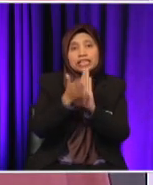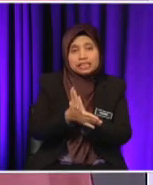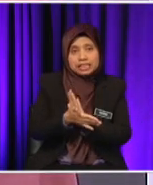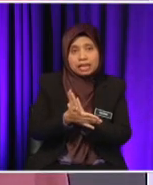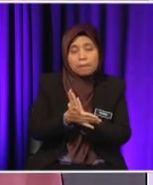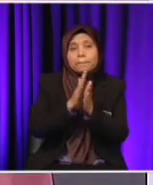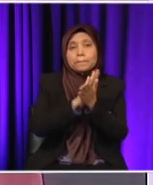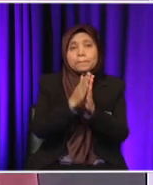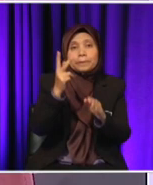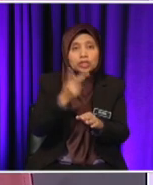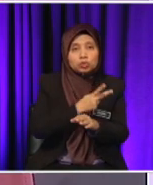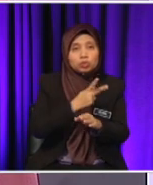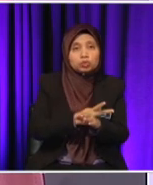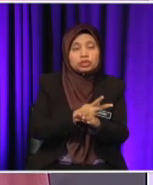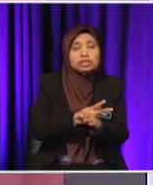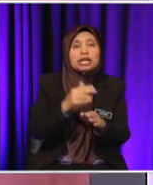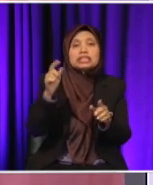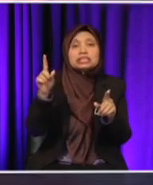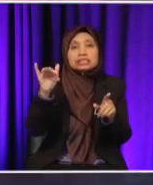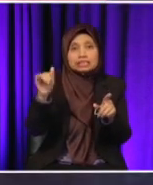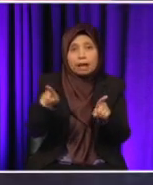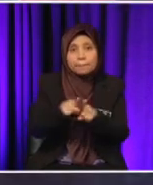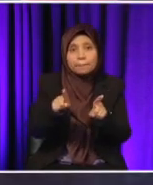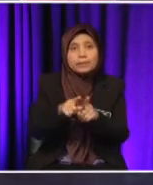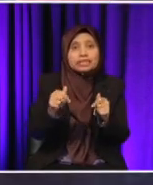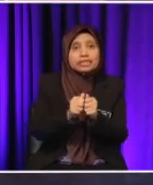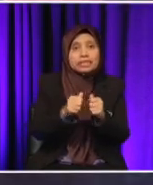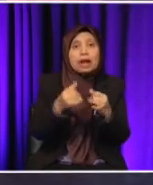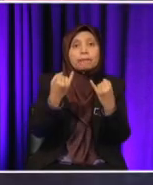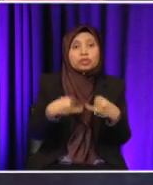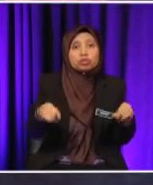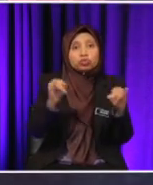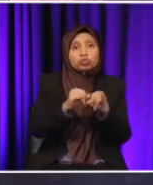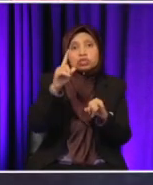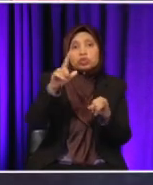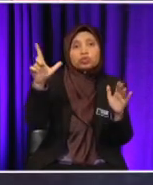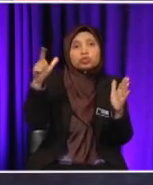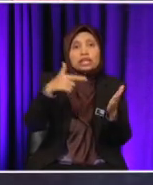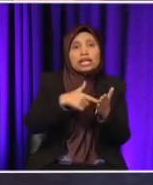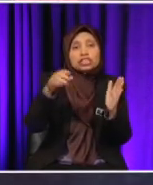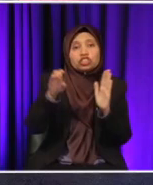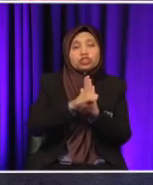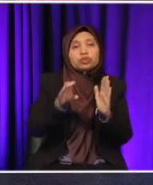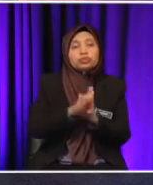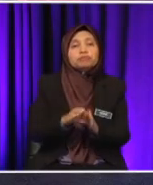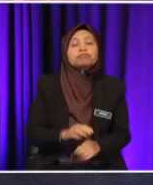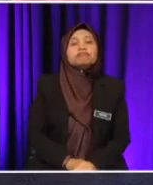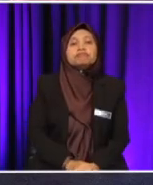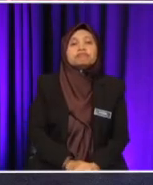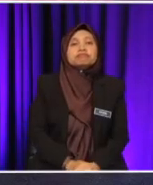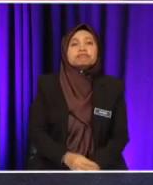bertepatan dengan peristiwa tersebut oke bagus oke contoh lagi satu oke Ada lagi contoh oke